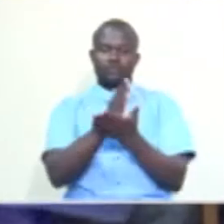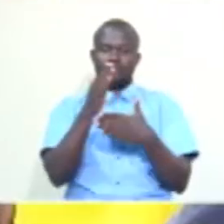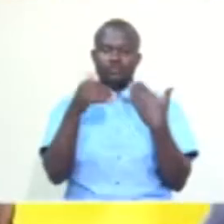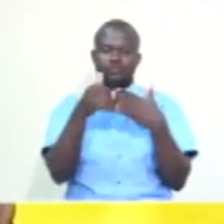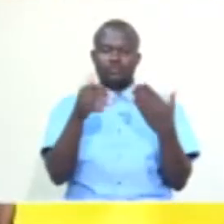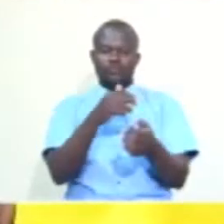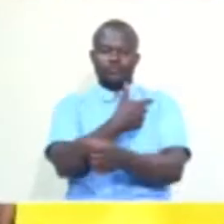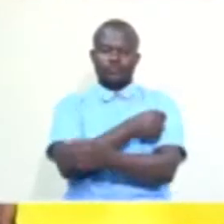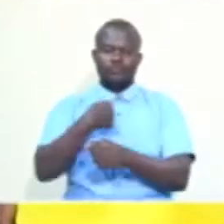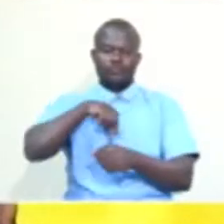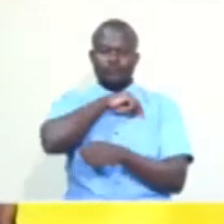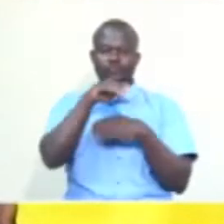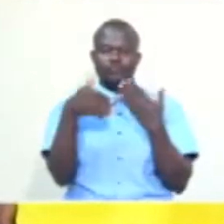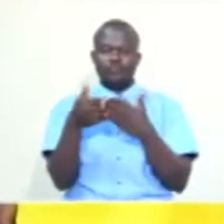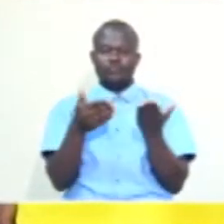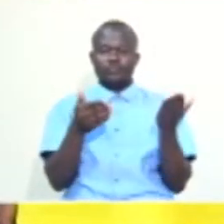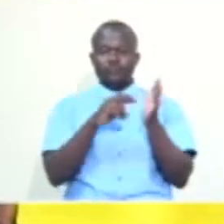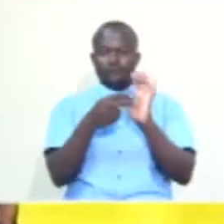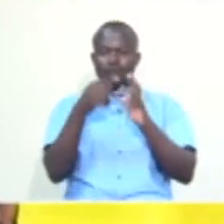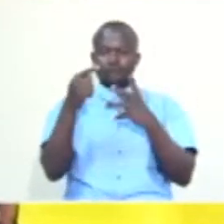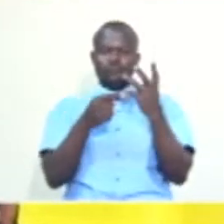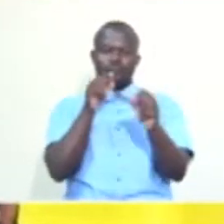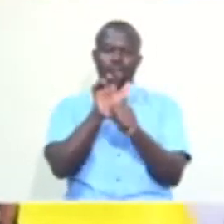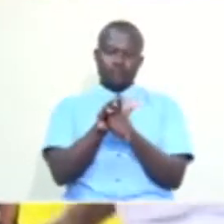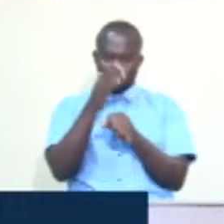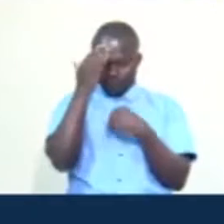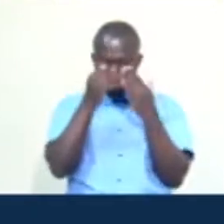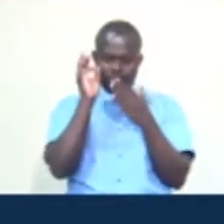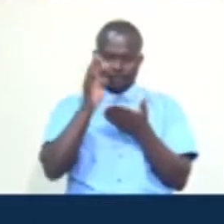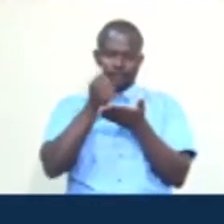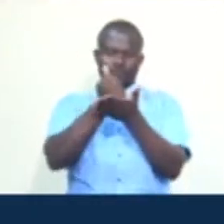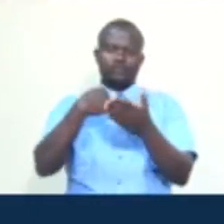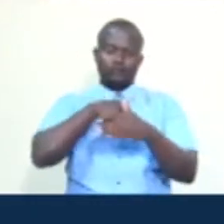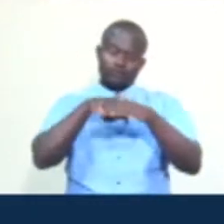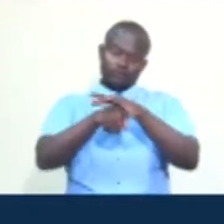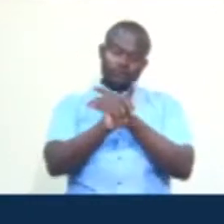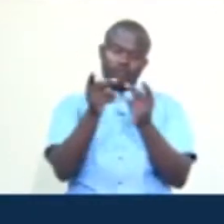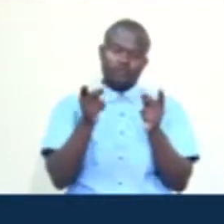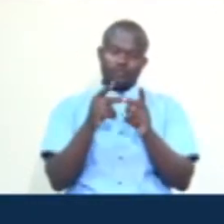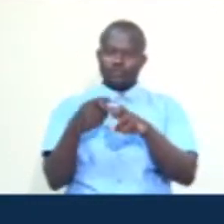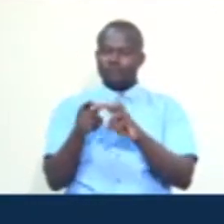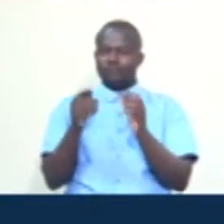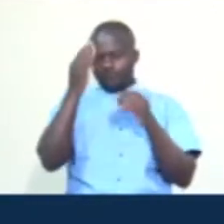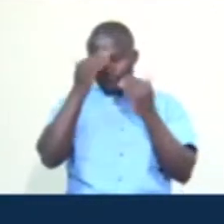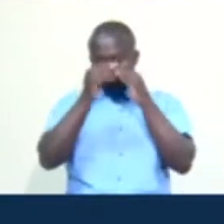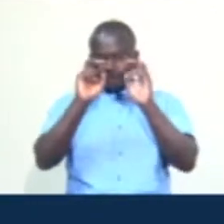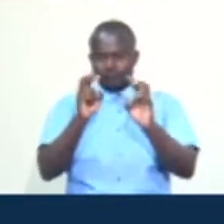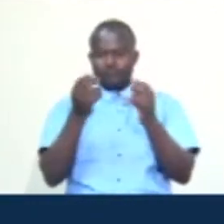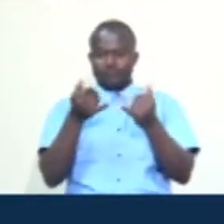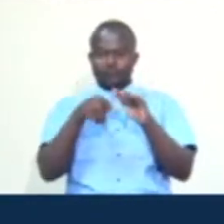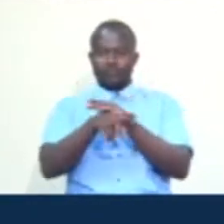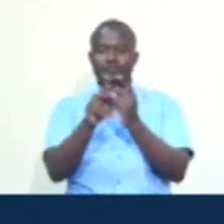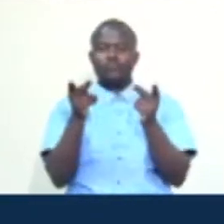gukingirwa twese kuba twaje kwikingiza bivuze ibintu byinshi kuko bizadufasha kwinjira ahantu hatandukanye kuko ubu ngubu kwinjira